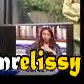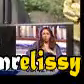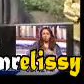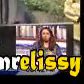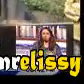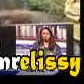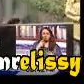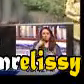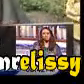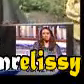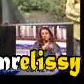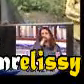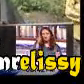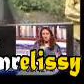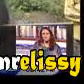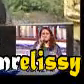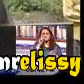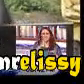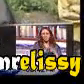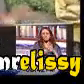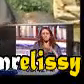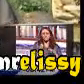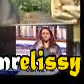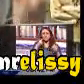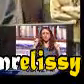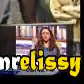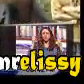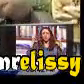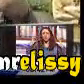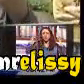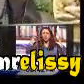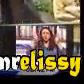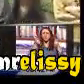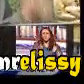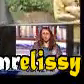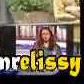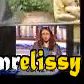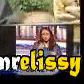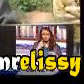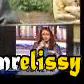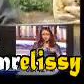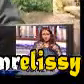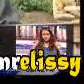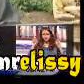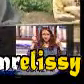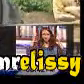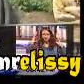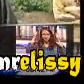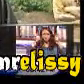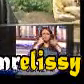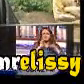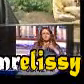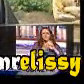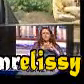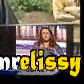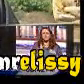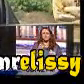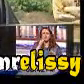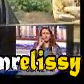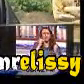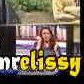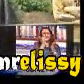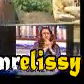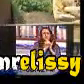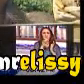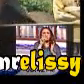لنا مشاكل حتى مش عايز يدينا تصريح، والكهرباء رابطه ان احنا لو دخلنا الكهرباء على البير اللي هو بالكهرباء يقول لك لازم تديني تصريح